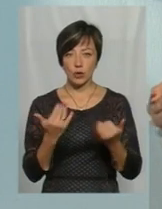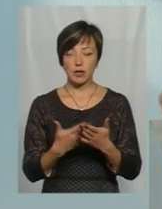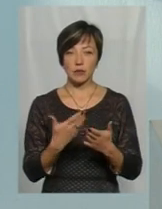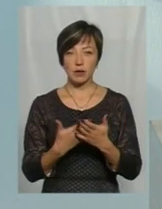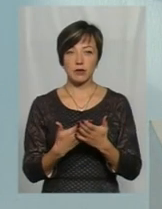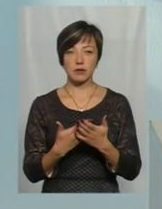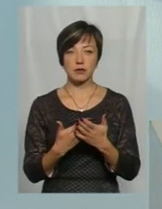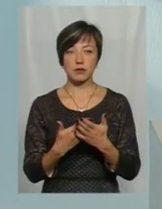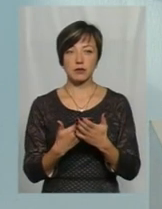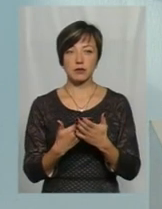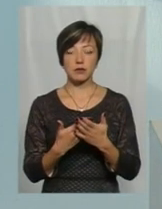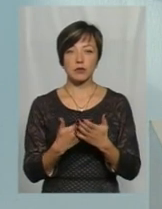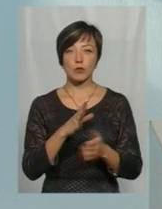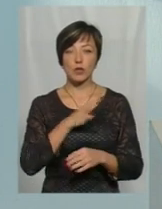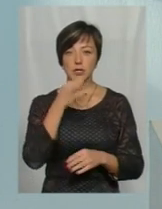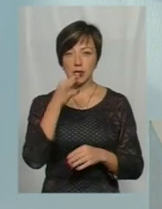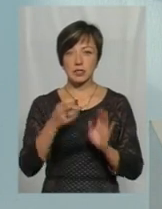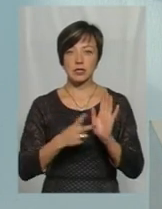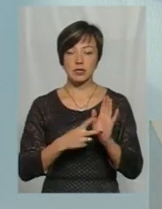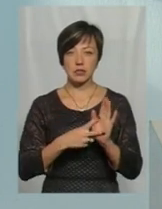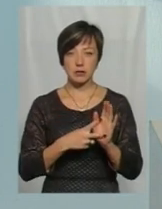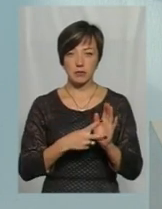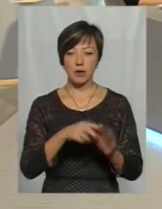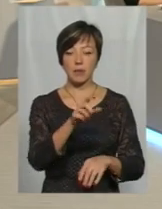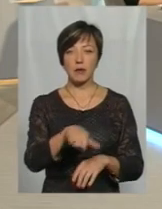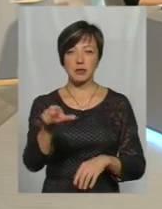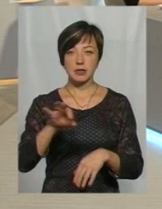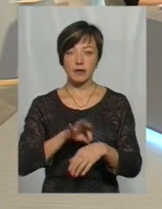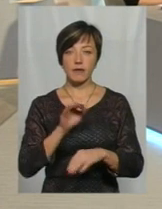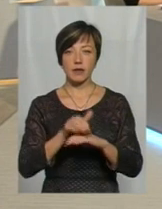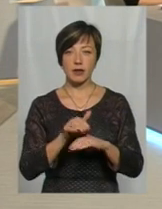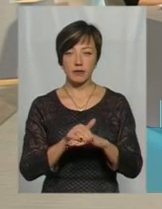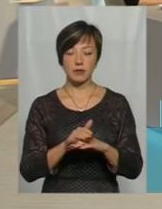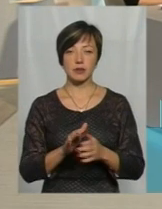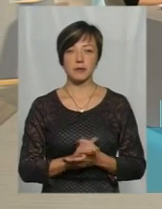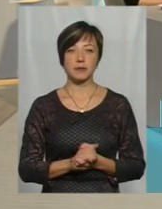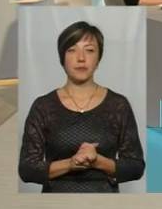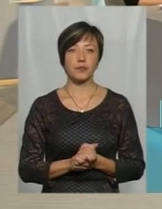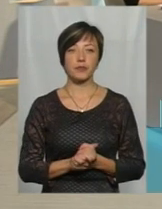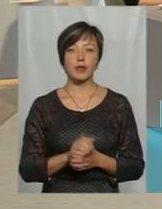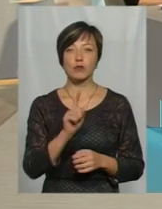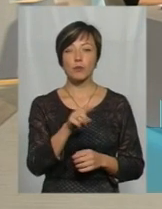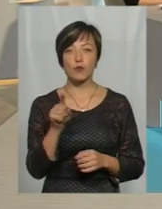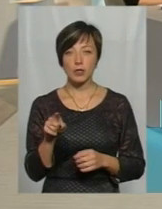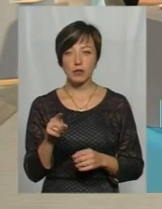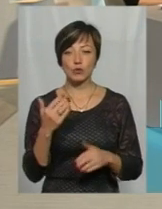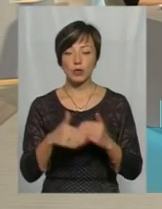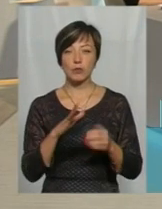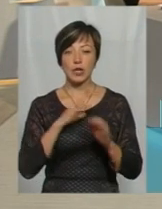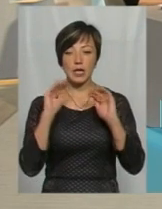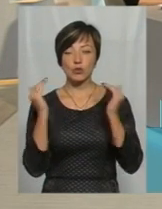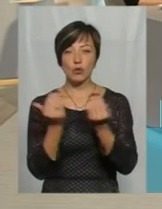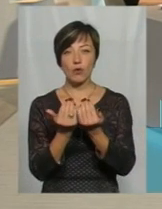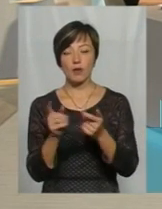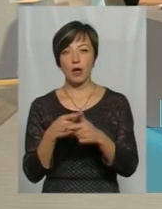прикладу, було сказано, що 7 пацієнтів виявлені активно для того, щоб вони вже були